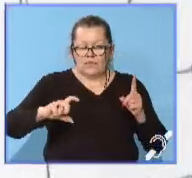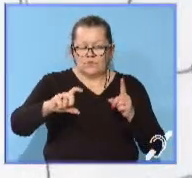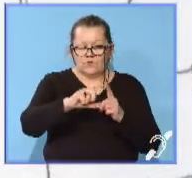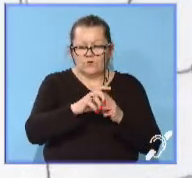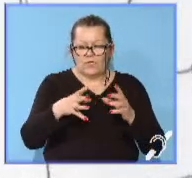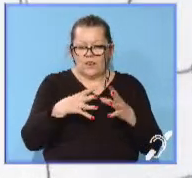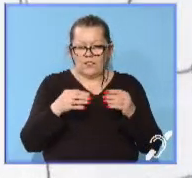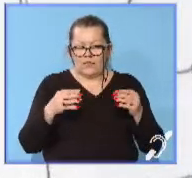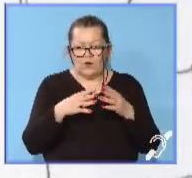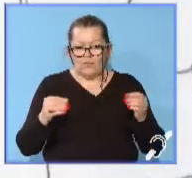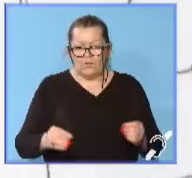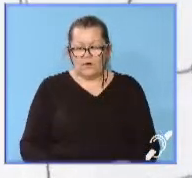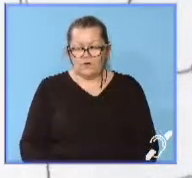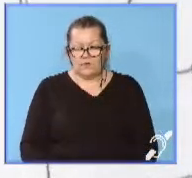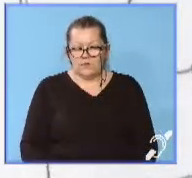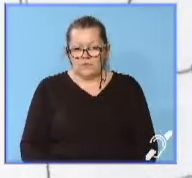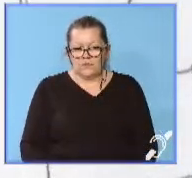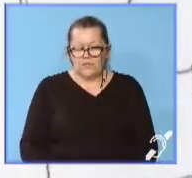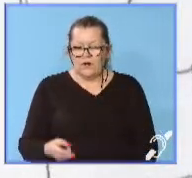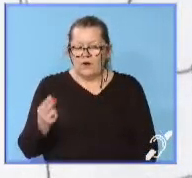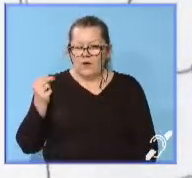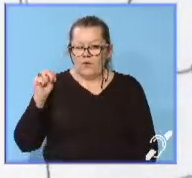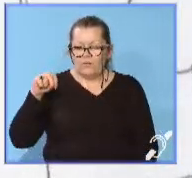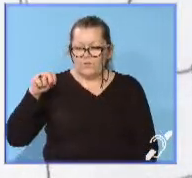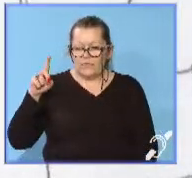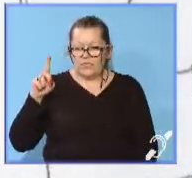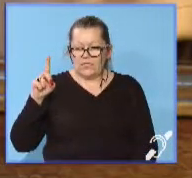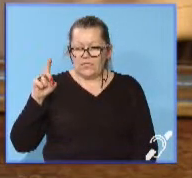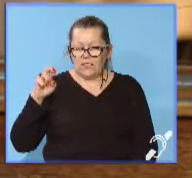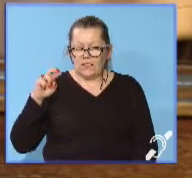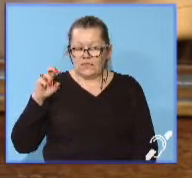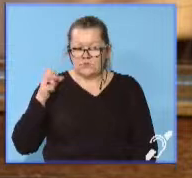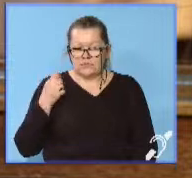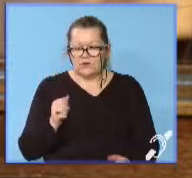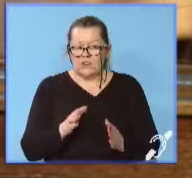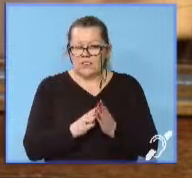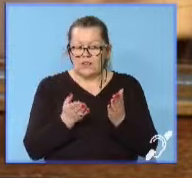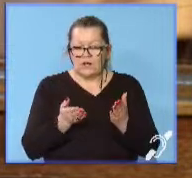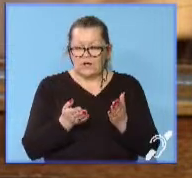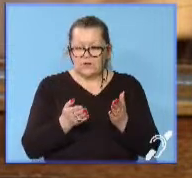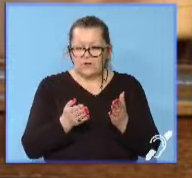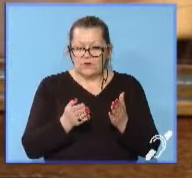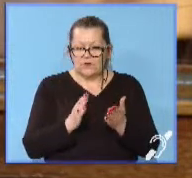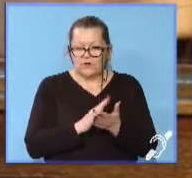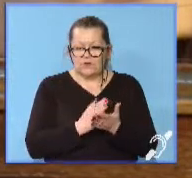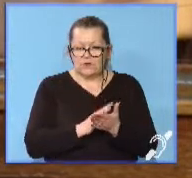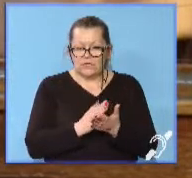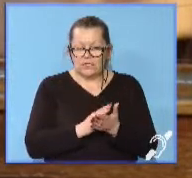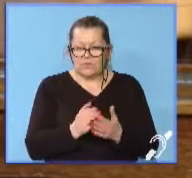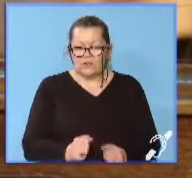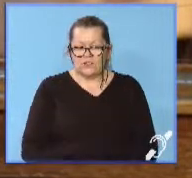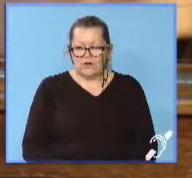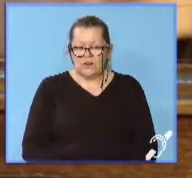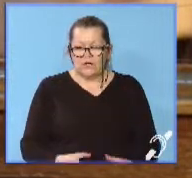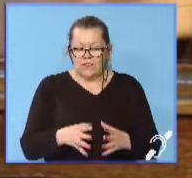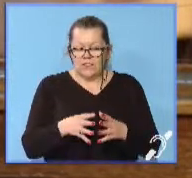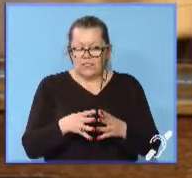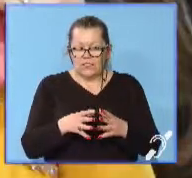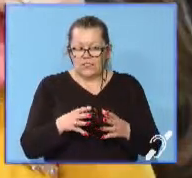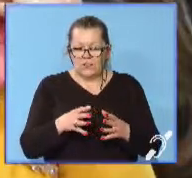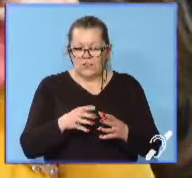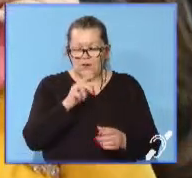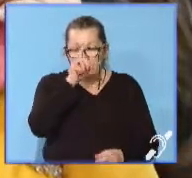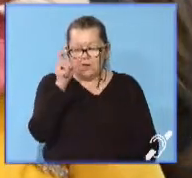peninsulă astăzi după aproape opt decenii de la publicare monografia a fost tradusă de Carmen Teodora făgețeanu și